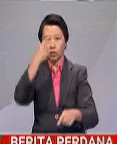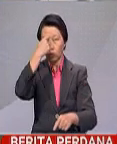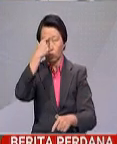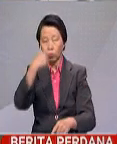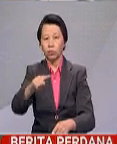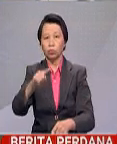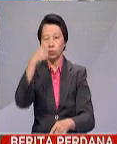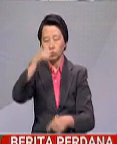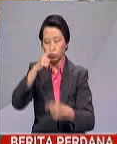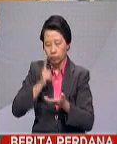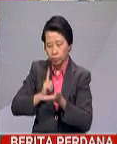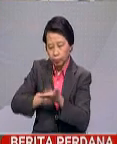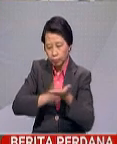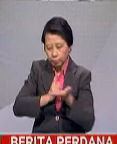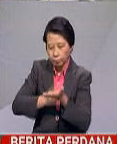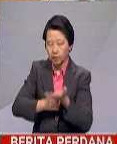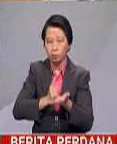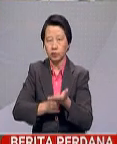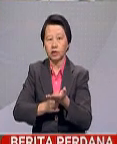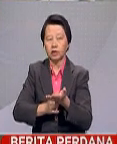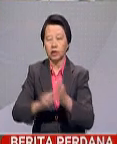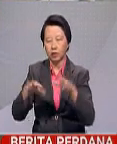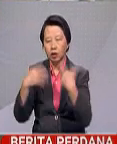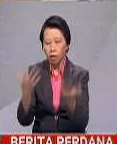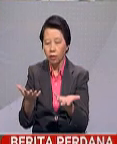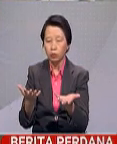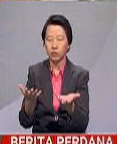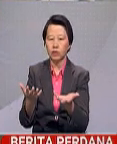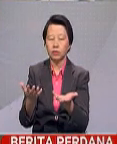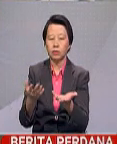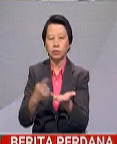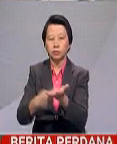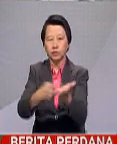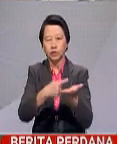untuk membincang bagaimana kita